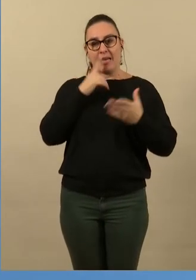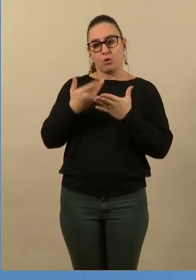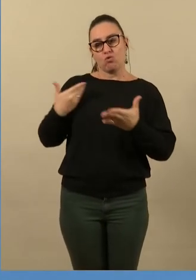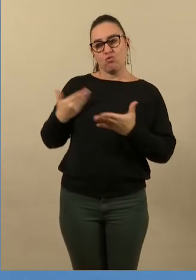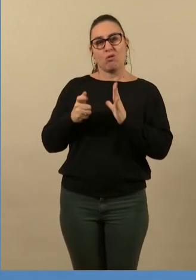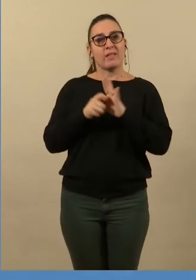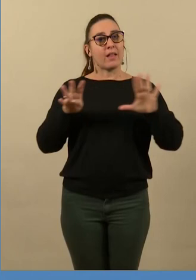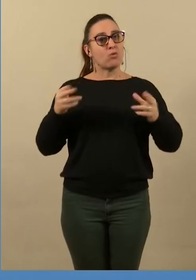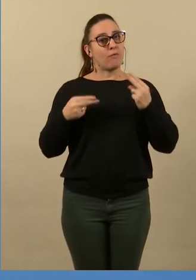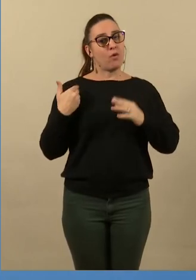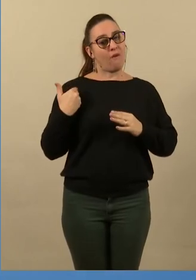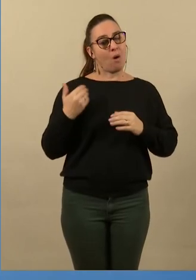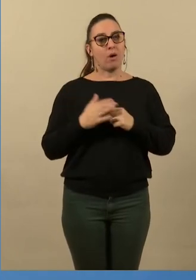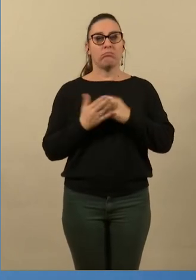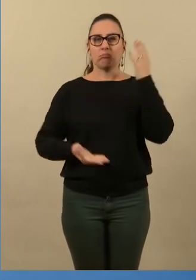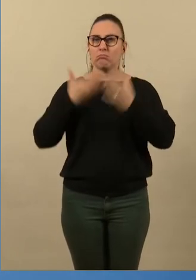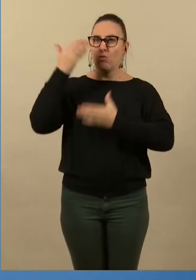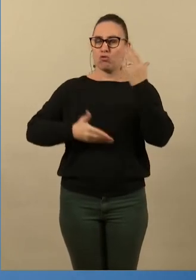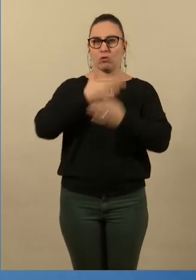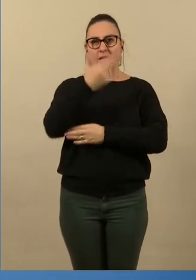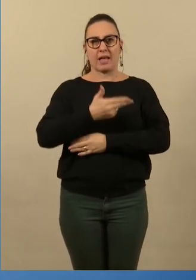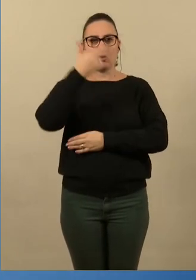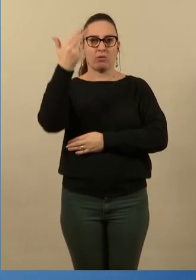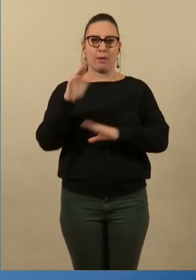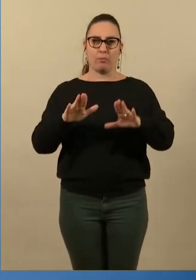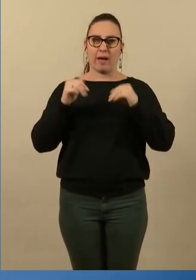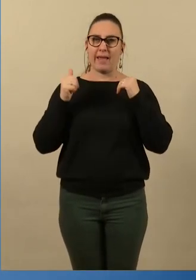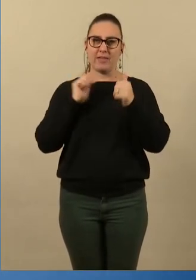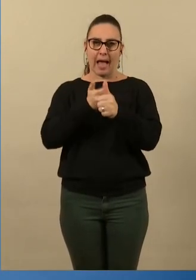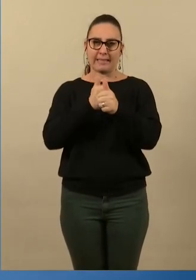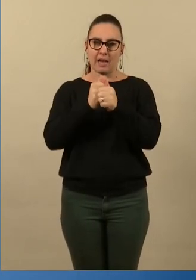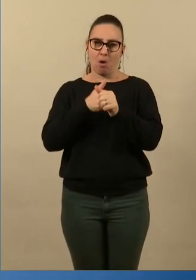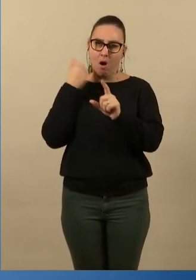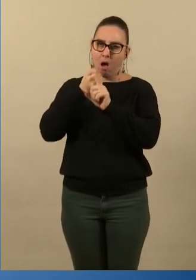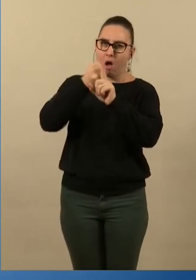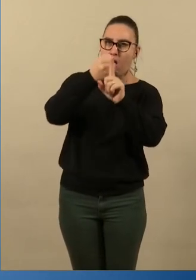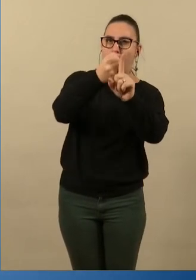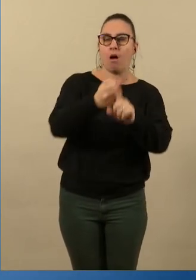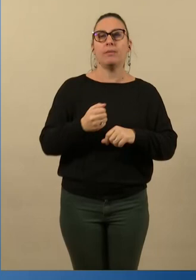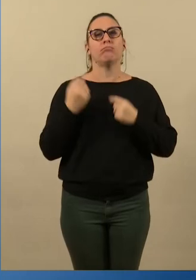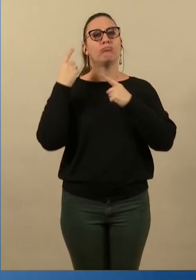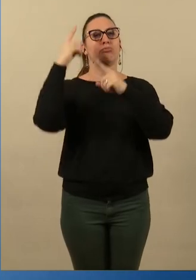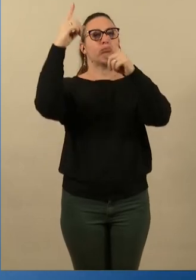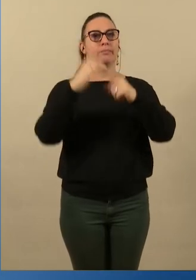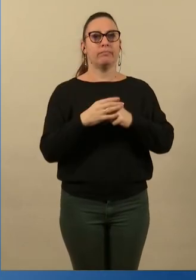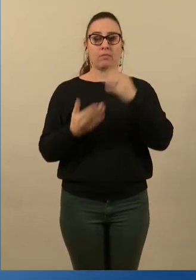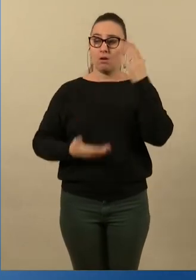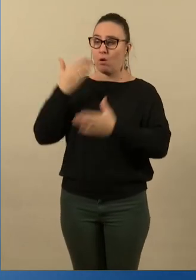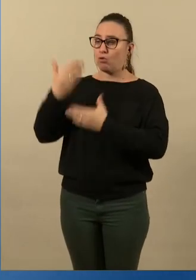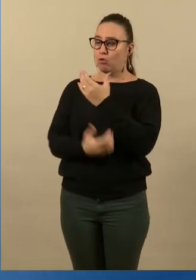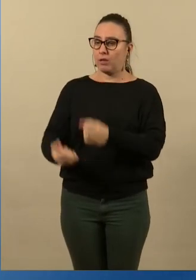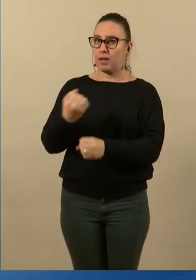9 novembre dernier a eu lieu la Journée nationale de lutte contre le harcèlement à l'école cette journée a été instaurée en